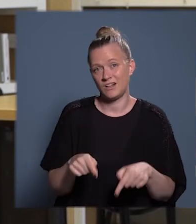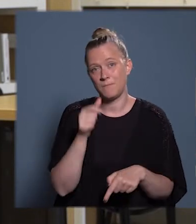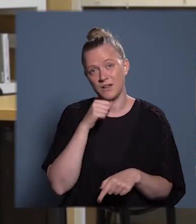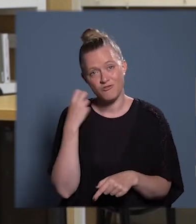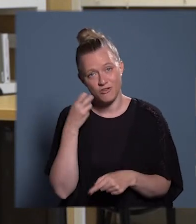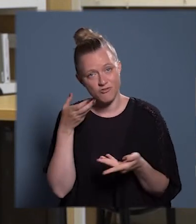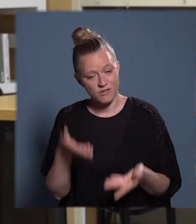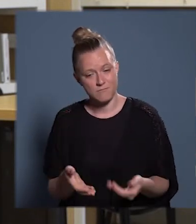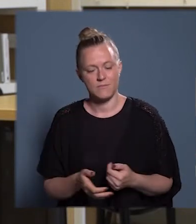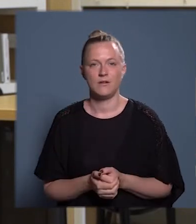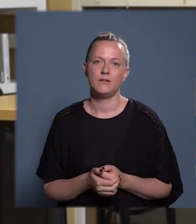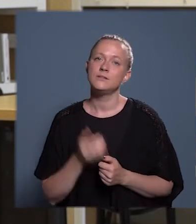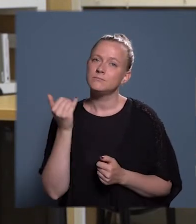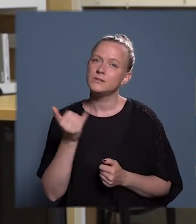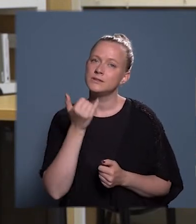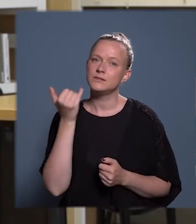és mindig